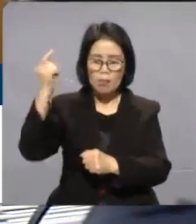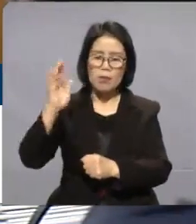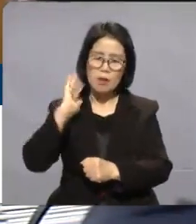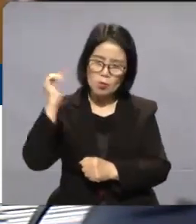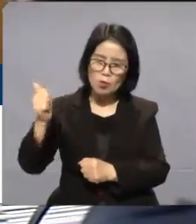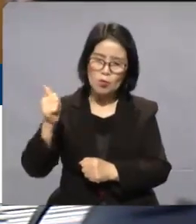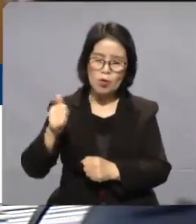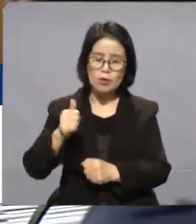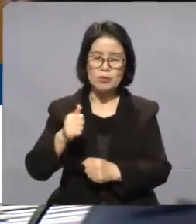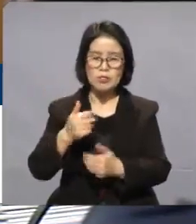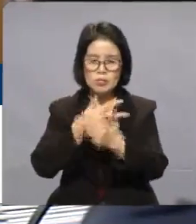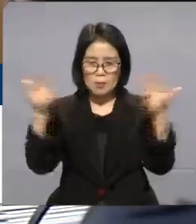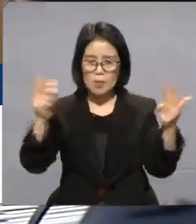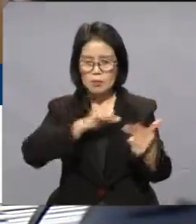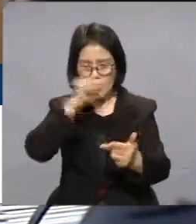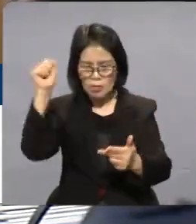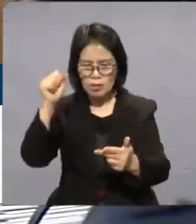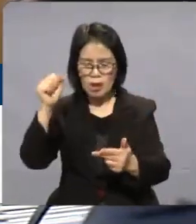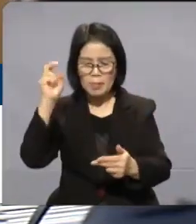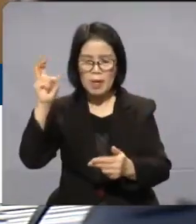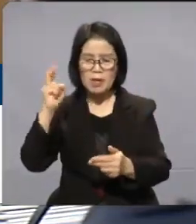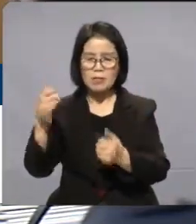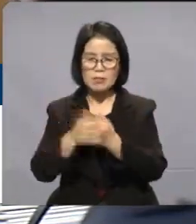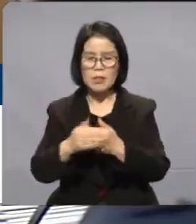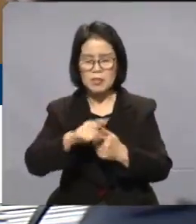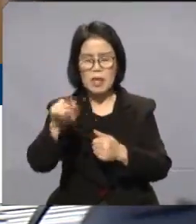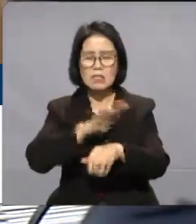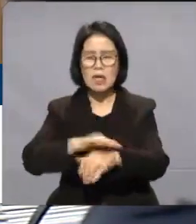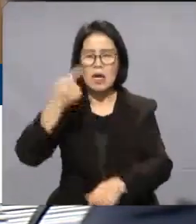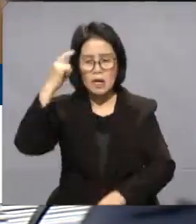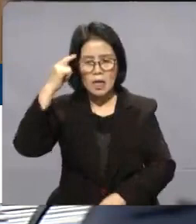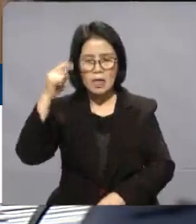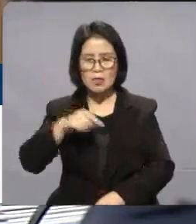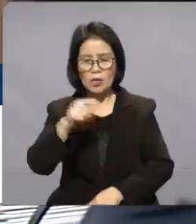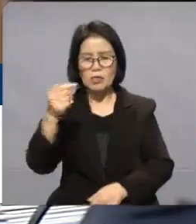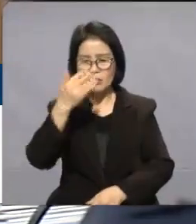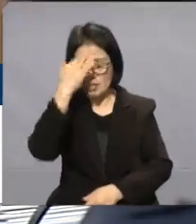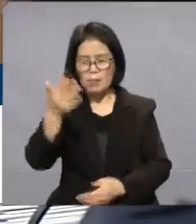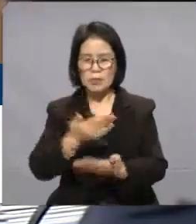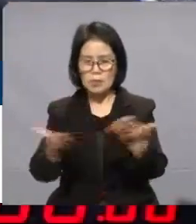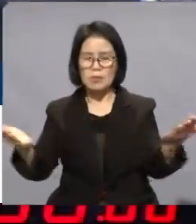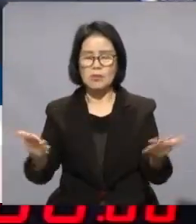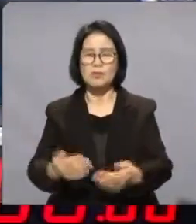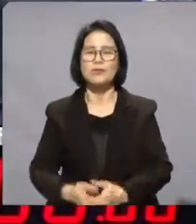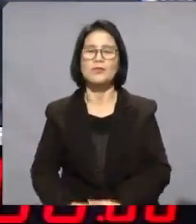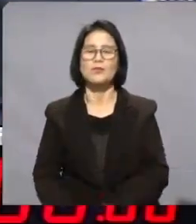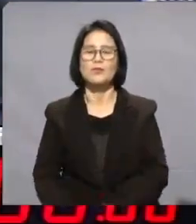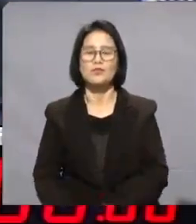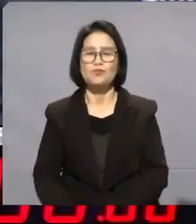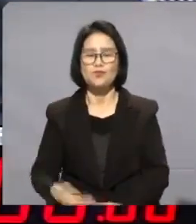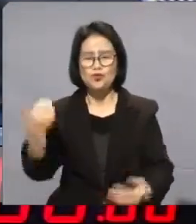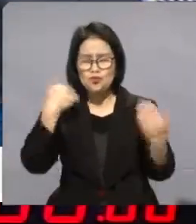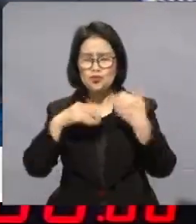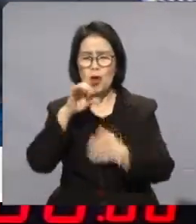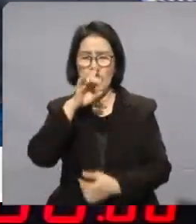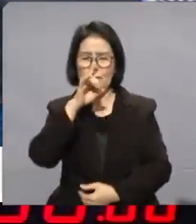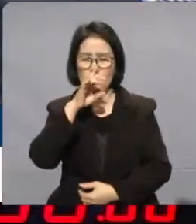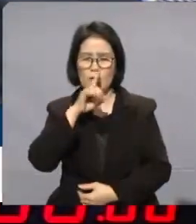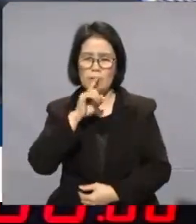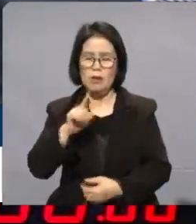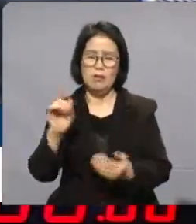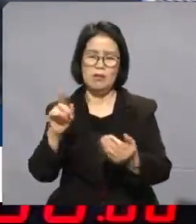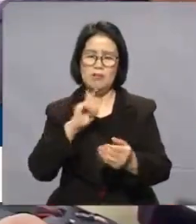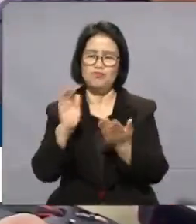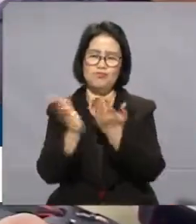다음에 대통령 이재명 당선될 테니까 잘 생각해라. 너들 사면 대화가 나오려고 그러니까. 누구도 하면 안 되는 것이고 대단히